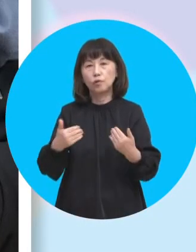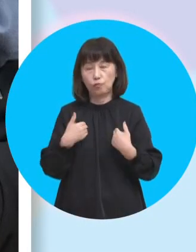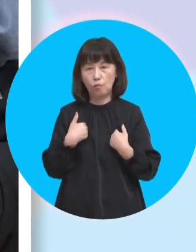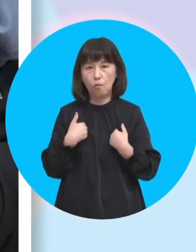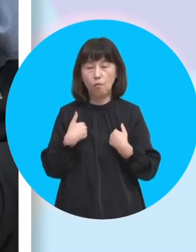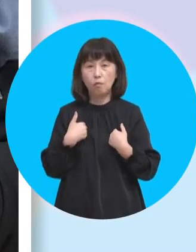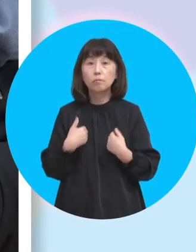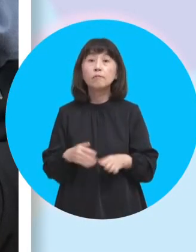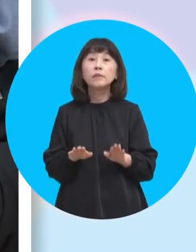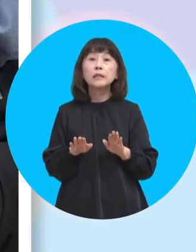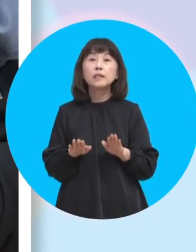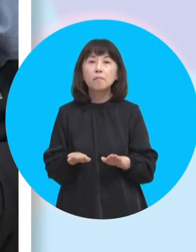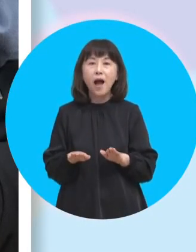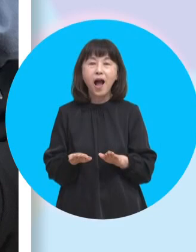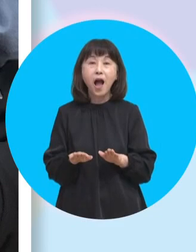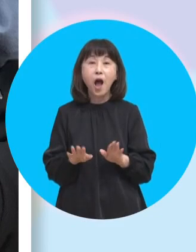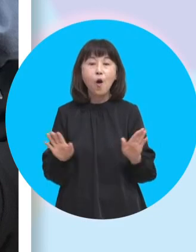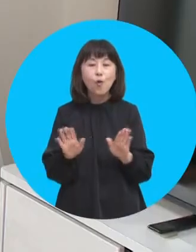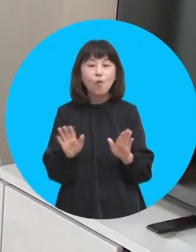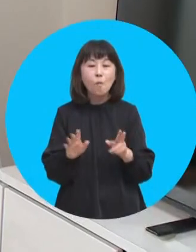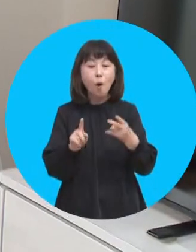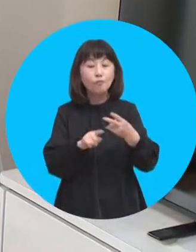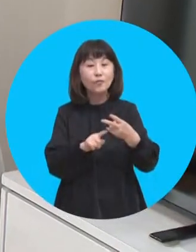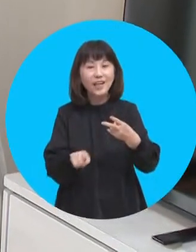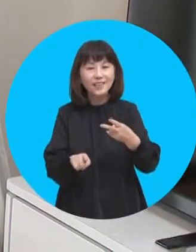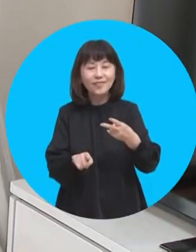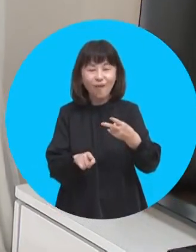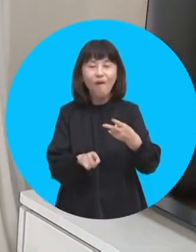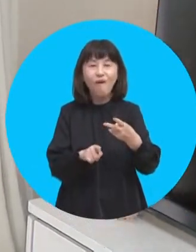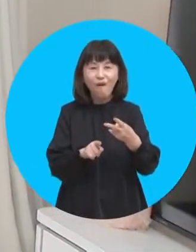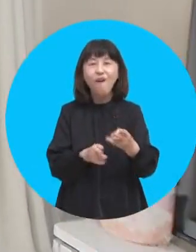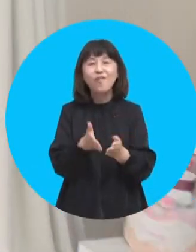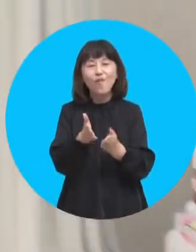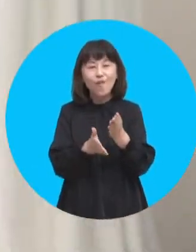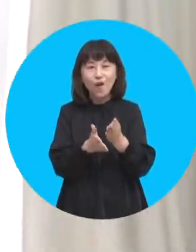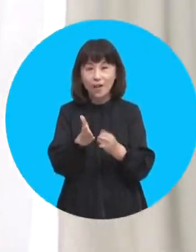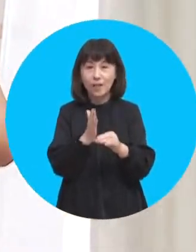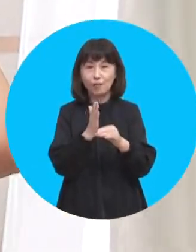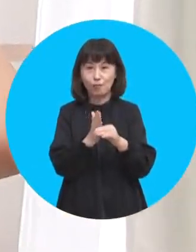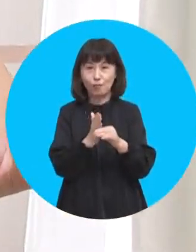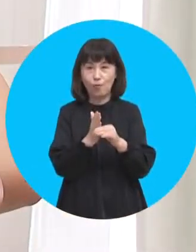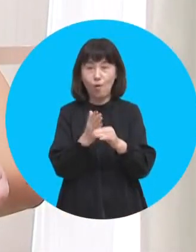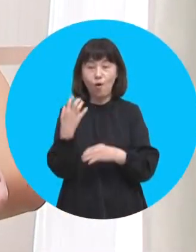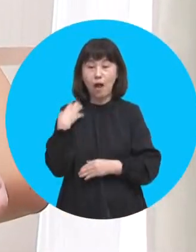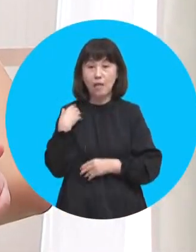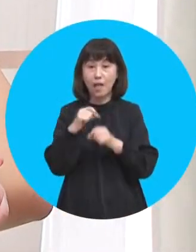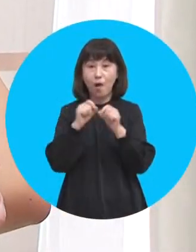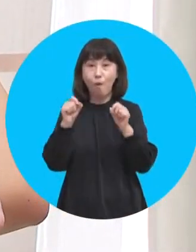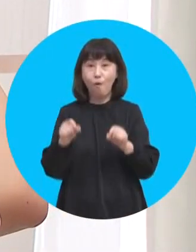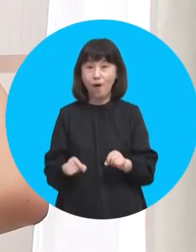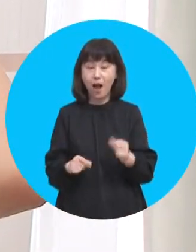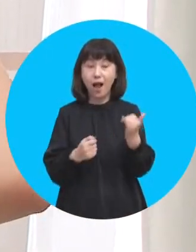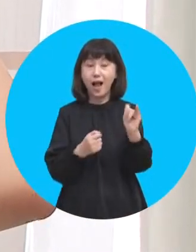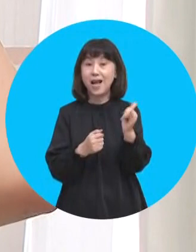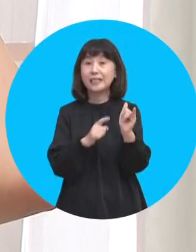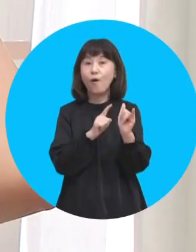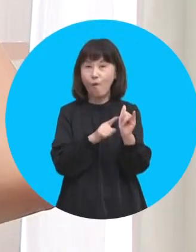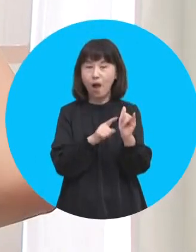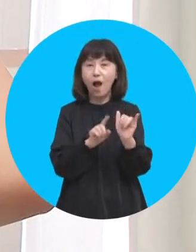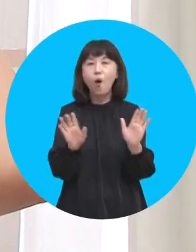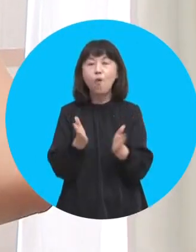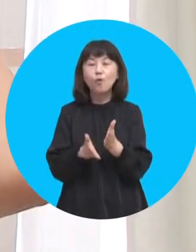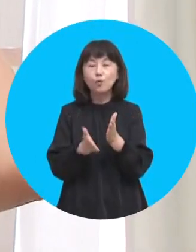現在2人のお子さんを子育て中の片岡さんは、子育て支援型を利用してリフォームを行ったそうです